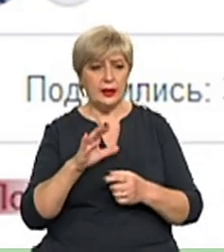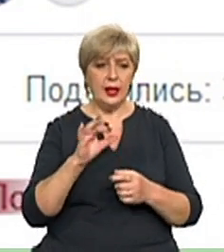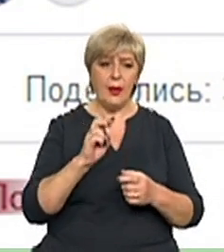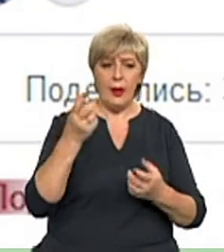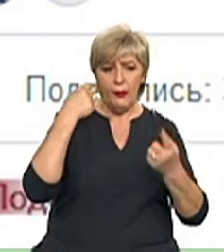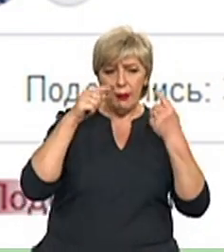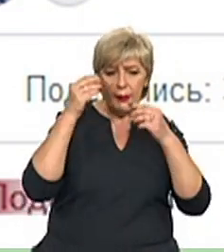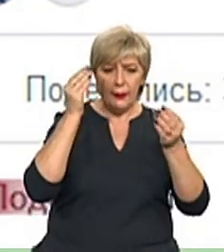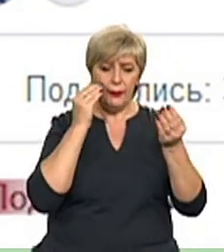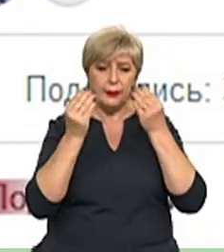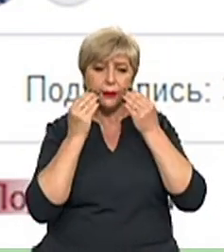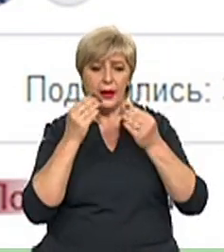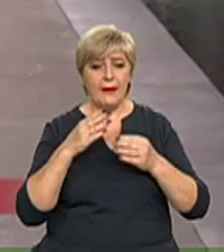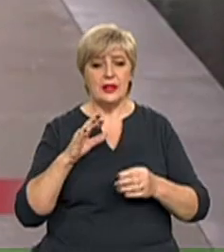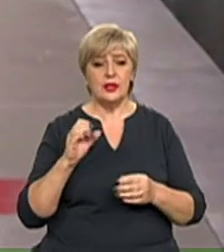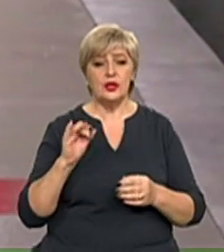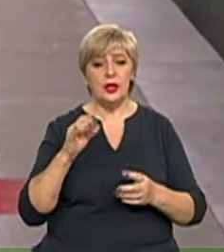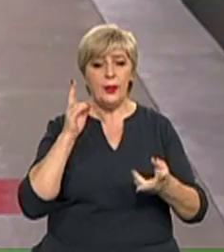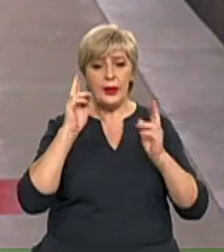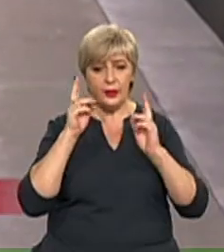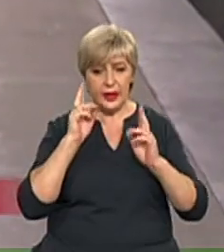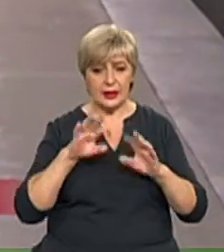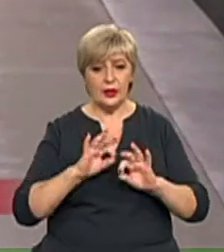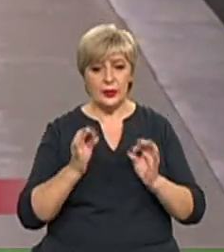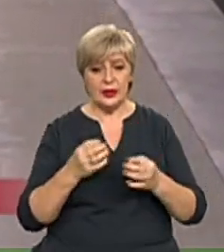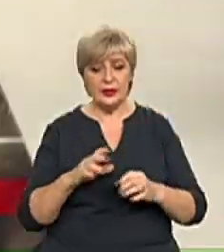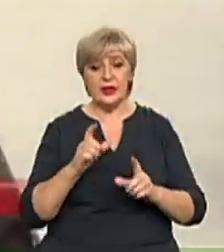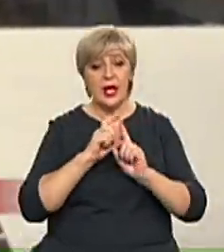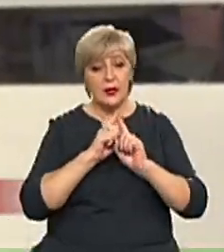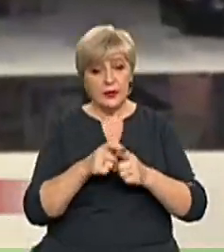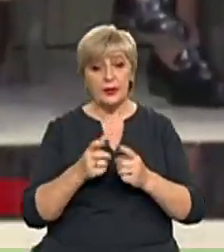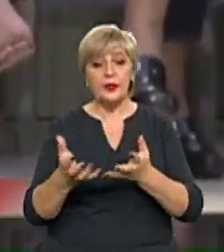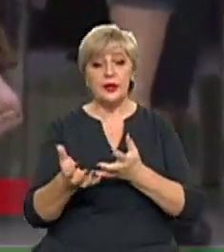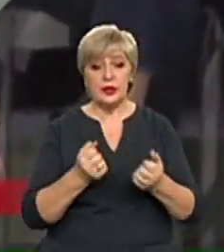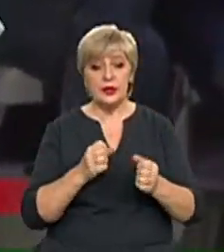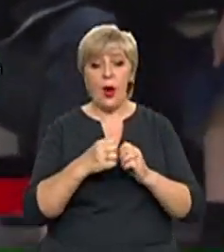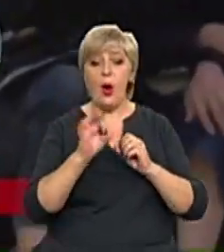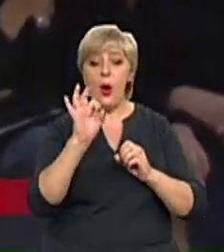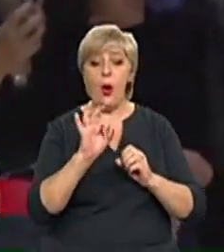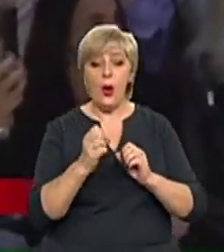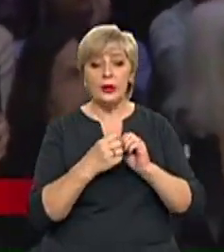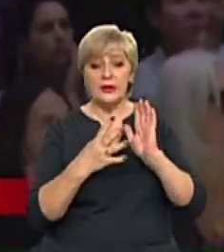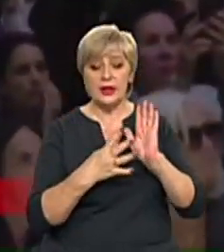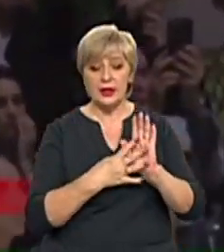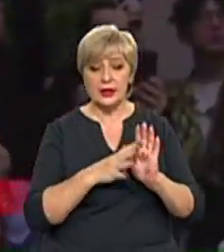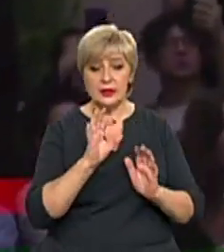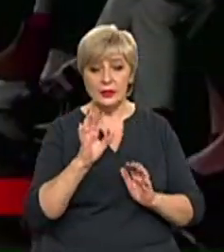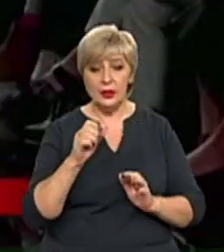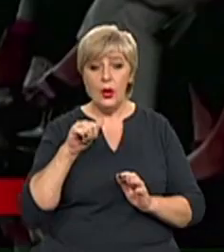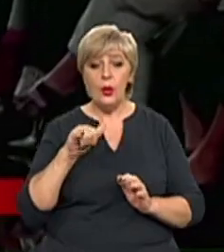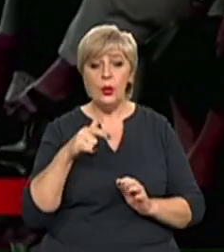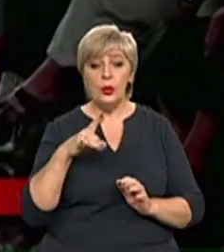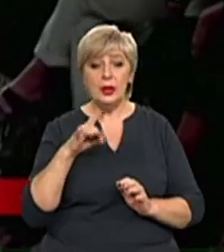бренд-іміджмейкеру, авторитетним професіоналом з візажу та перукарського мистецтва. Відповіді отримаєте о 19-й в ефірі програми